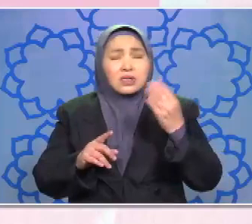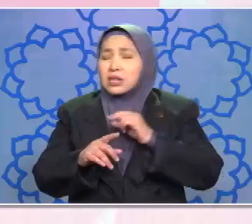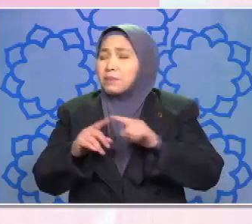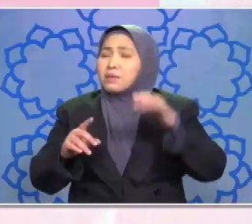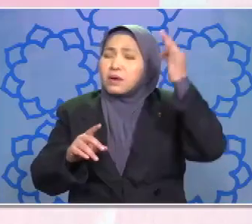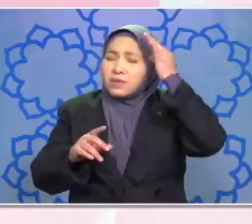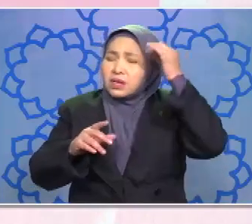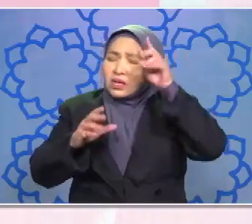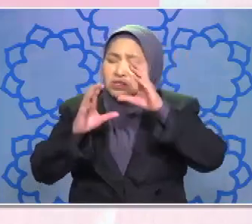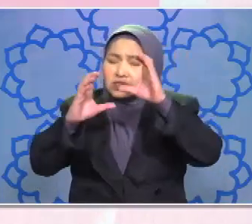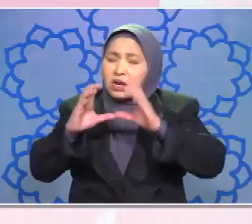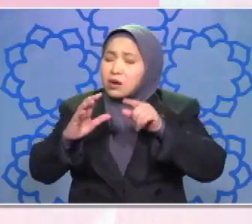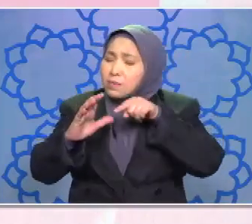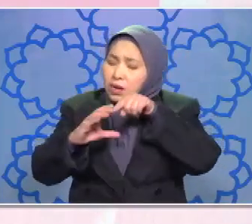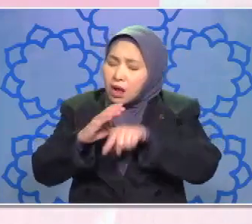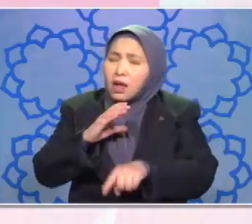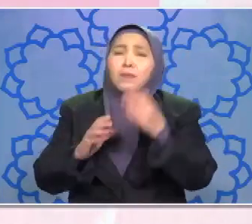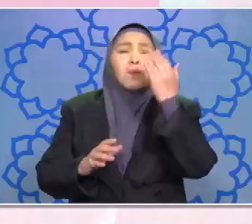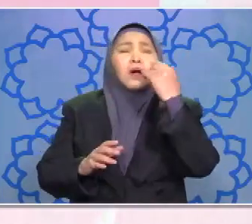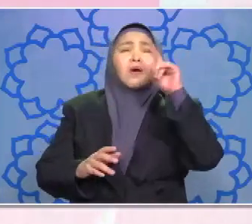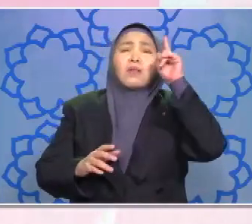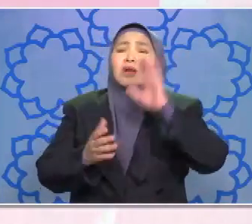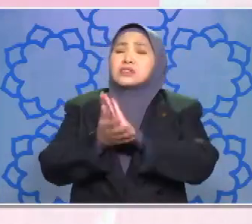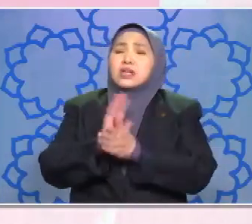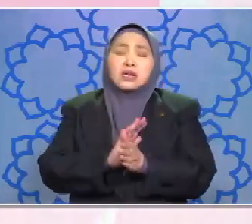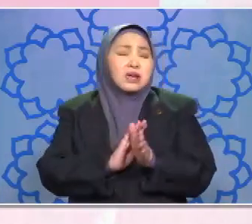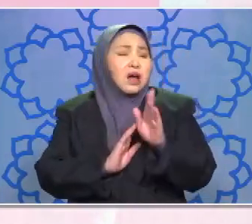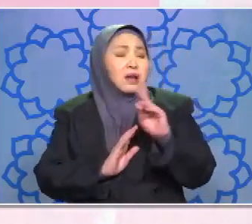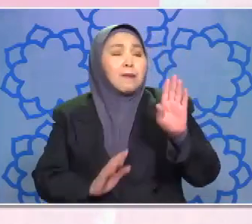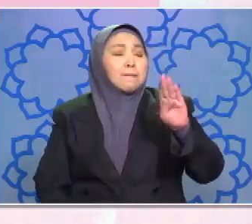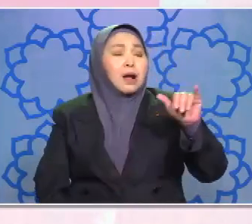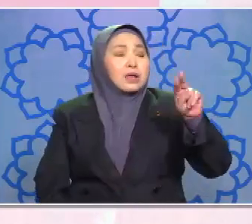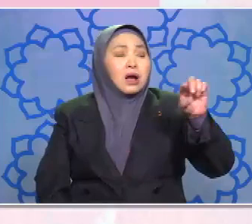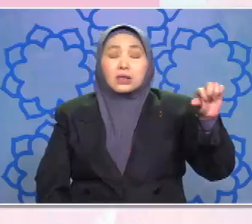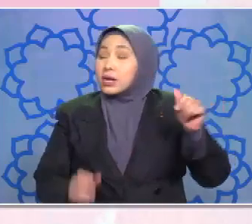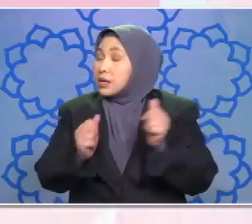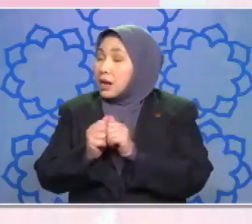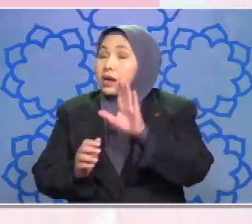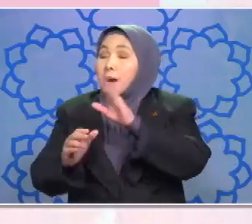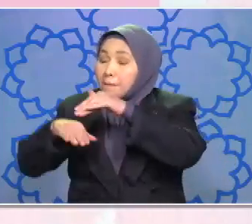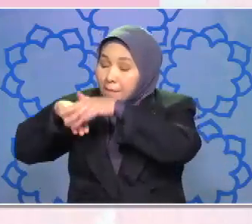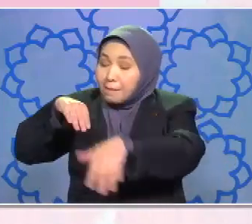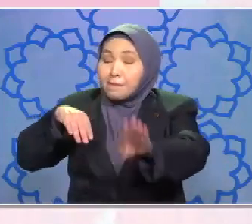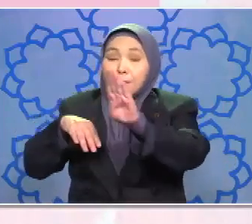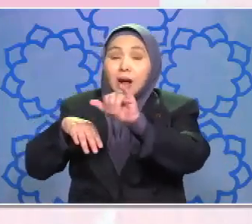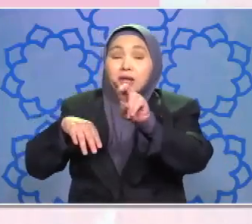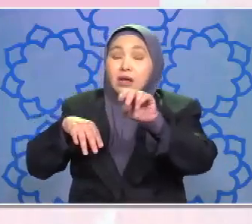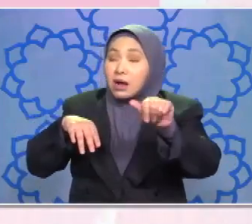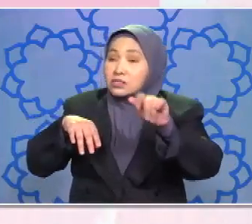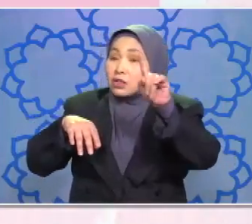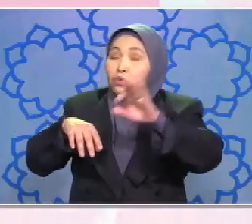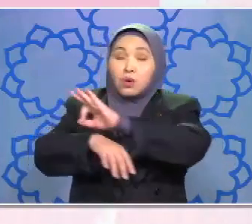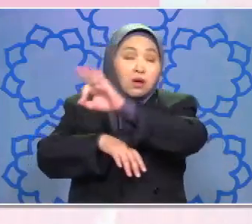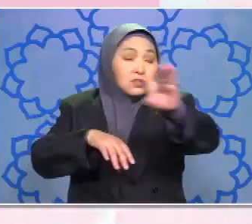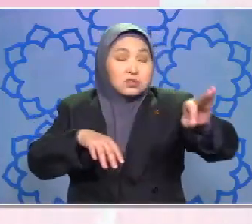mendalam, berfikir mengapa Allah jadikan bayang-bayang. Rupa-rupanya dengan bayang-bayang di satu padang pasir,